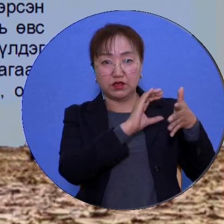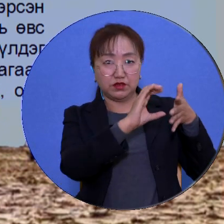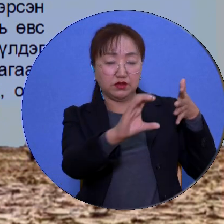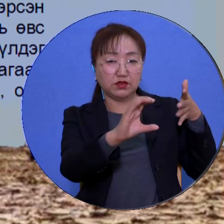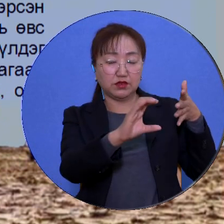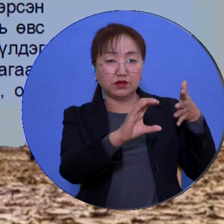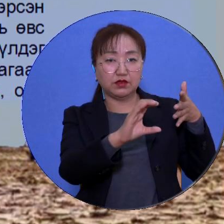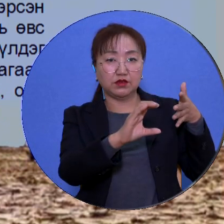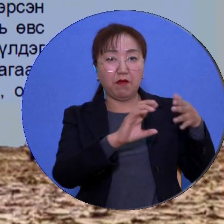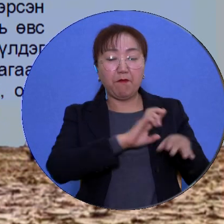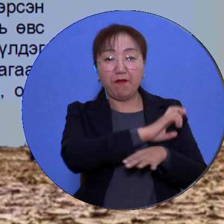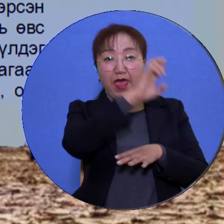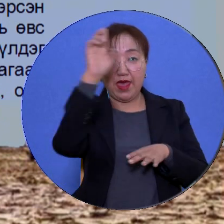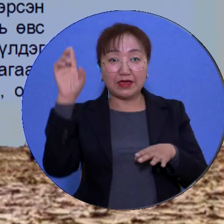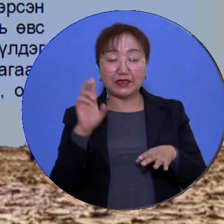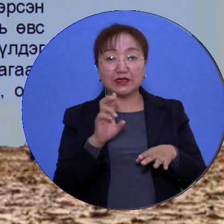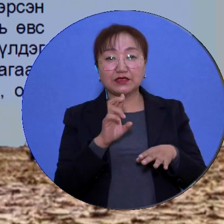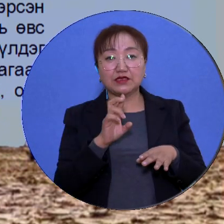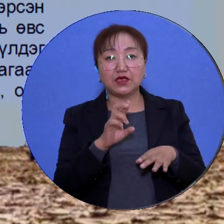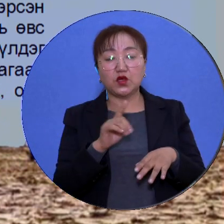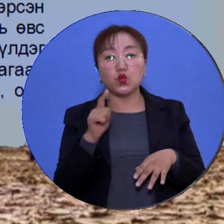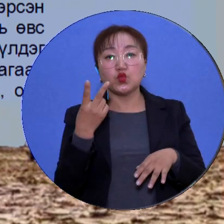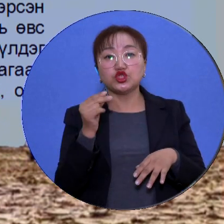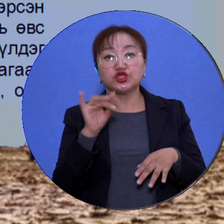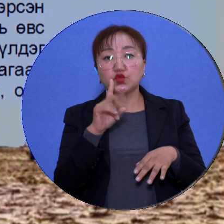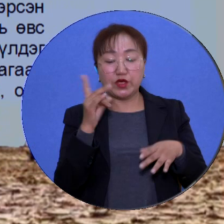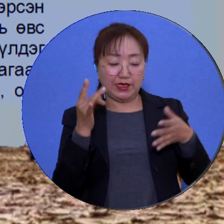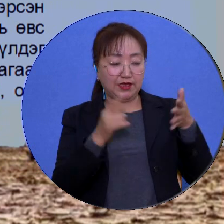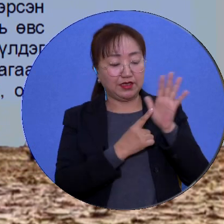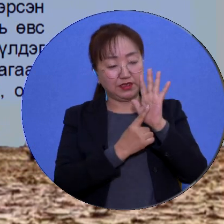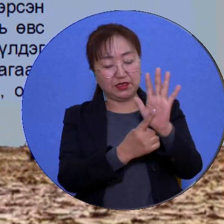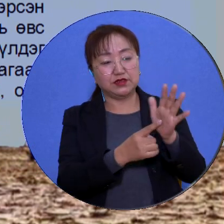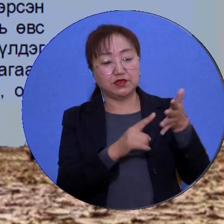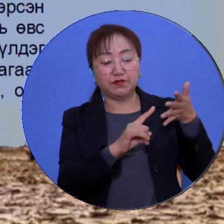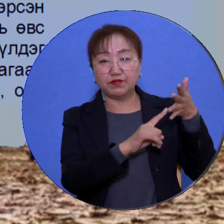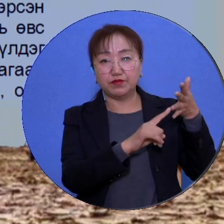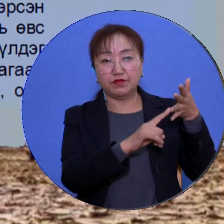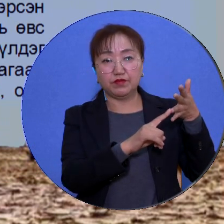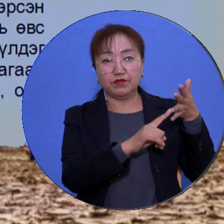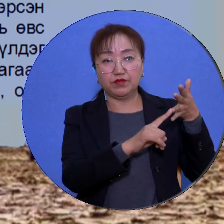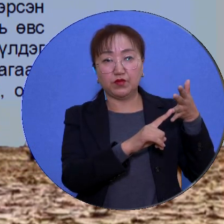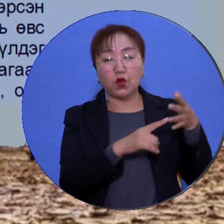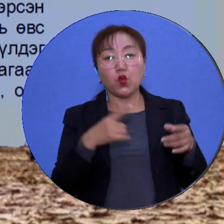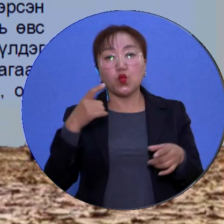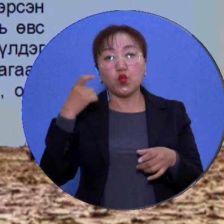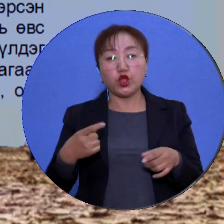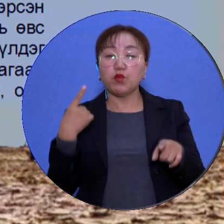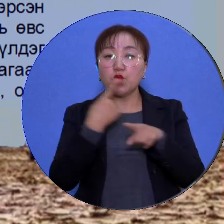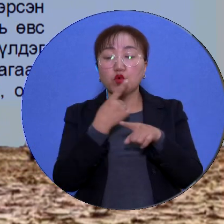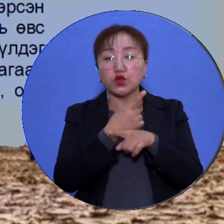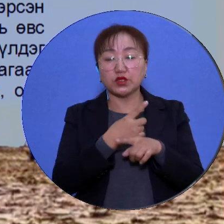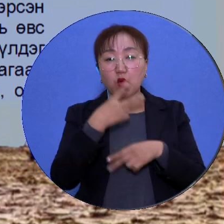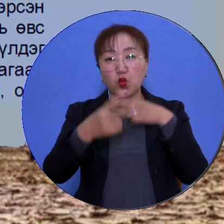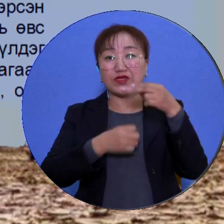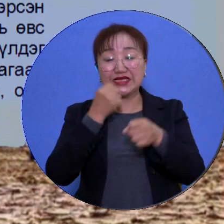ཁས ནས སུམ རིག སུན ཡུག གནས སྤི ལས སྤེད གེད ཡིན རིན